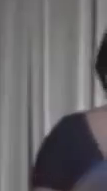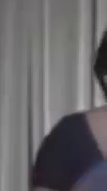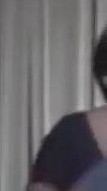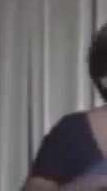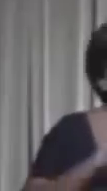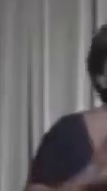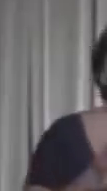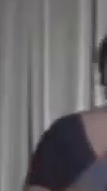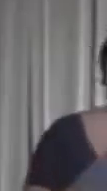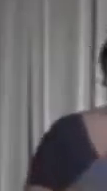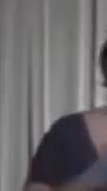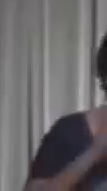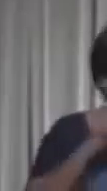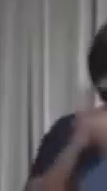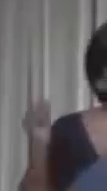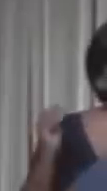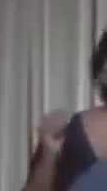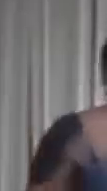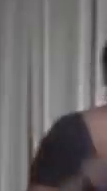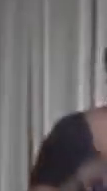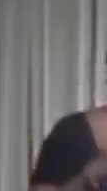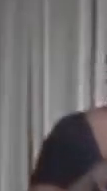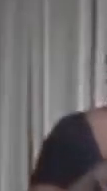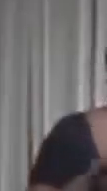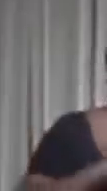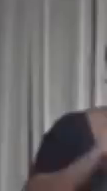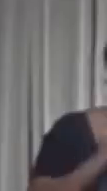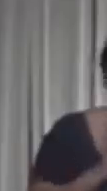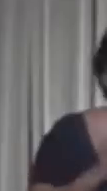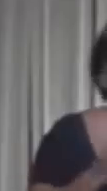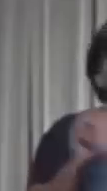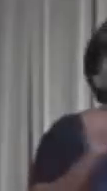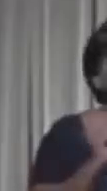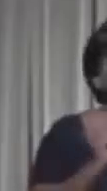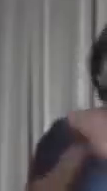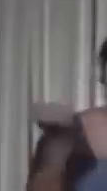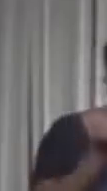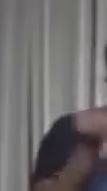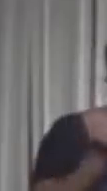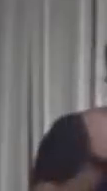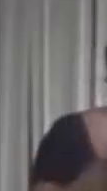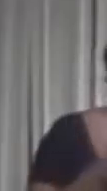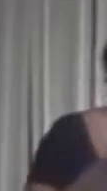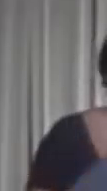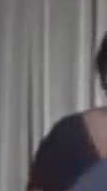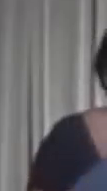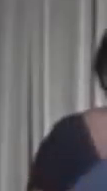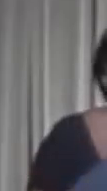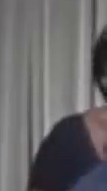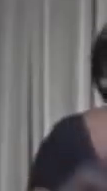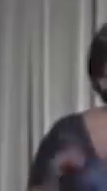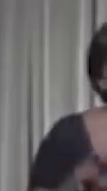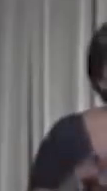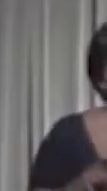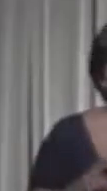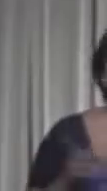என்பதற்காக இருந்திருக்கிறோம். எனவே எல்லா வகையான நல்ல விடயங்களுக்காகத்தான் எங்களுடைய அரசியல் பலத்தை நாங்கள் பயன்படுத்தி இருக்கிறோம். எனவே அந்த வகையில் இப்பொழுதும் நாங்கள்